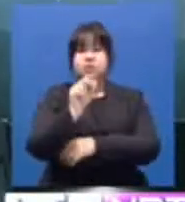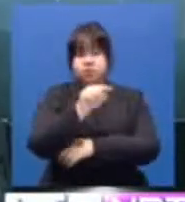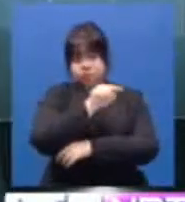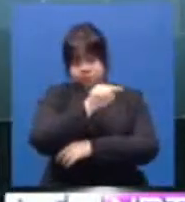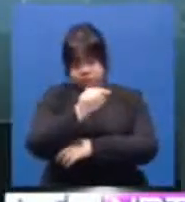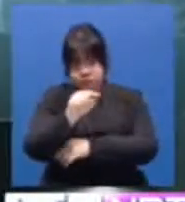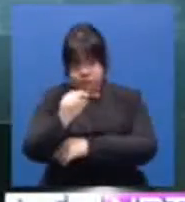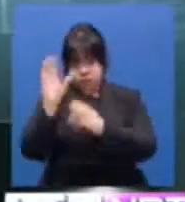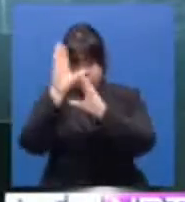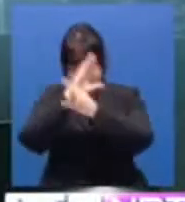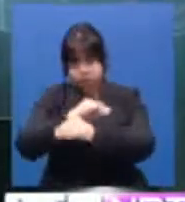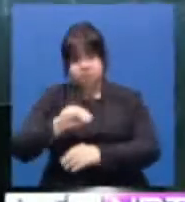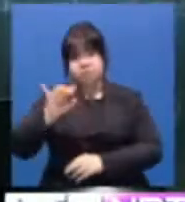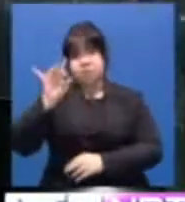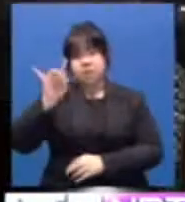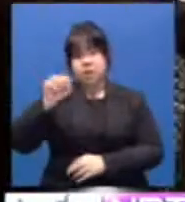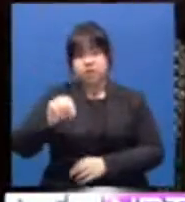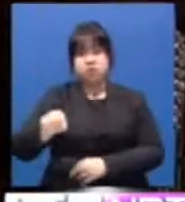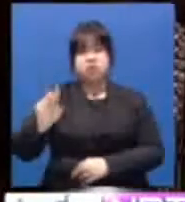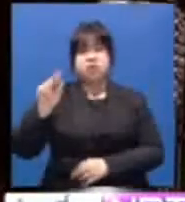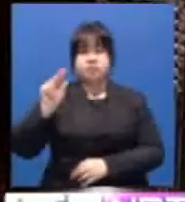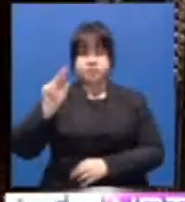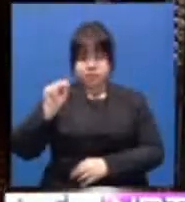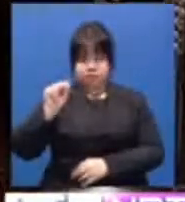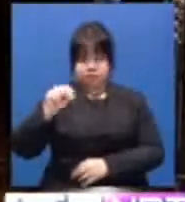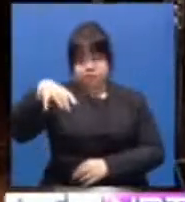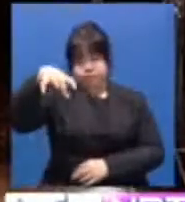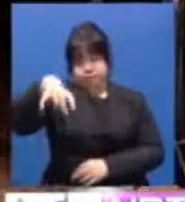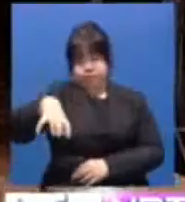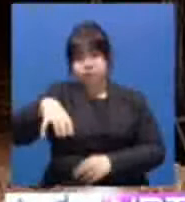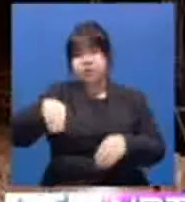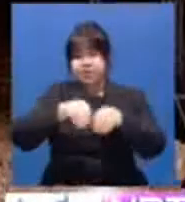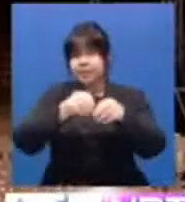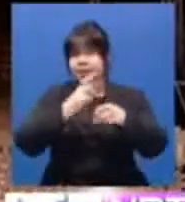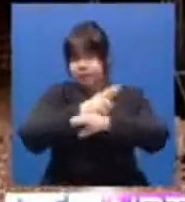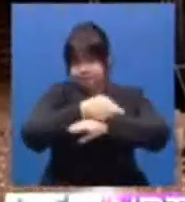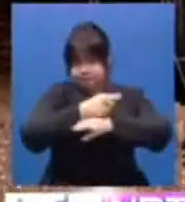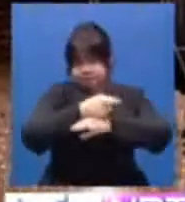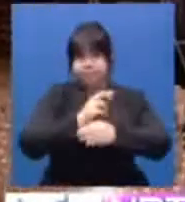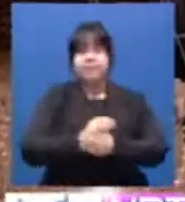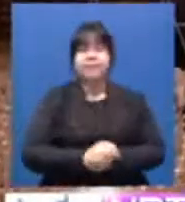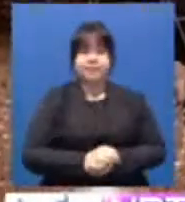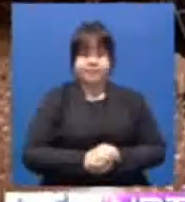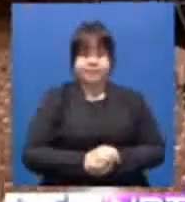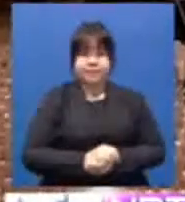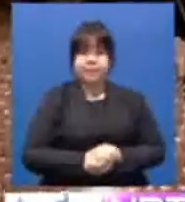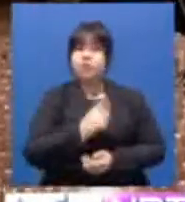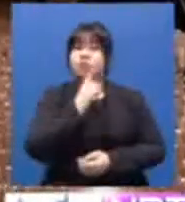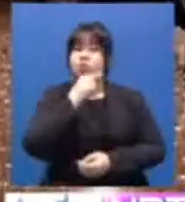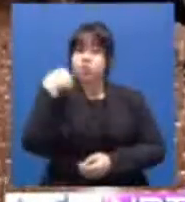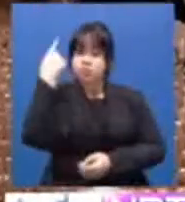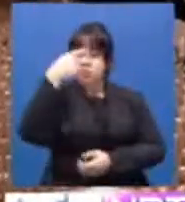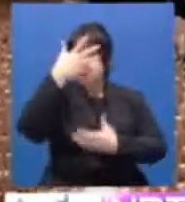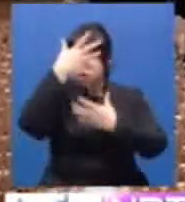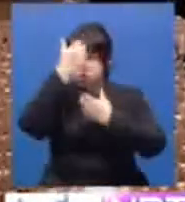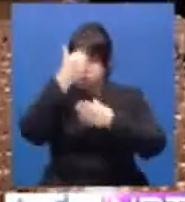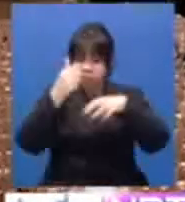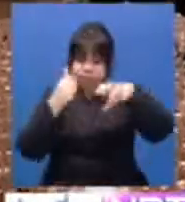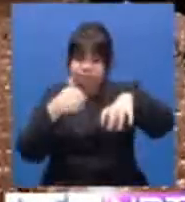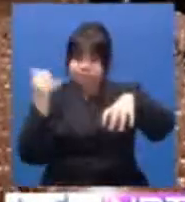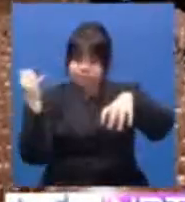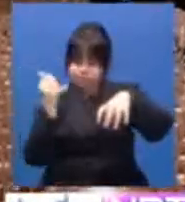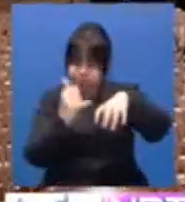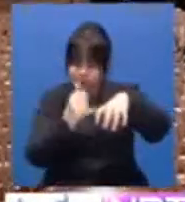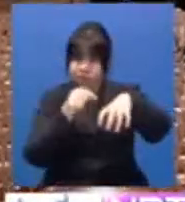ง 20:30 นณอินดอร์สเตเดียมหัวหมากรามคำแหงกรุงเทพผู้ที่สนใจสามารถรับบัตรชมคอนเสิร์ตได้ฟ